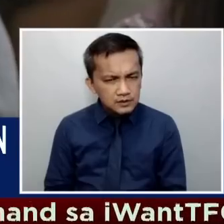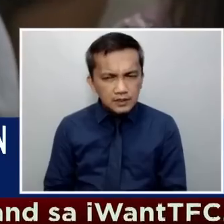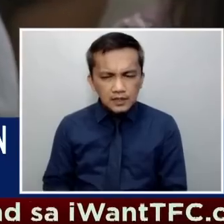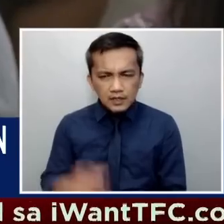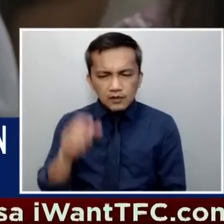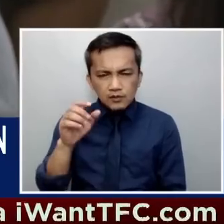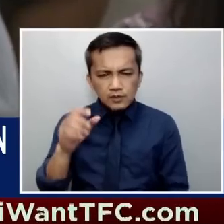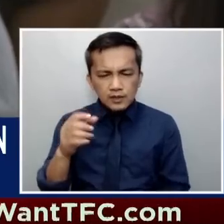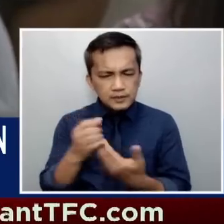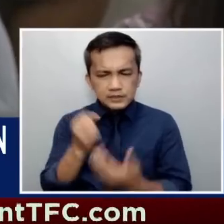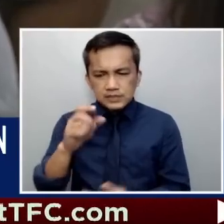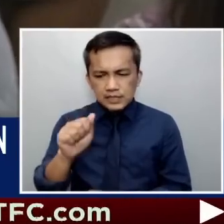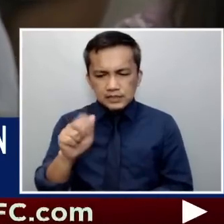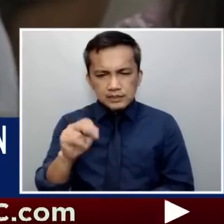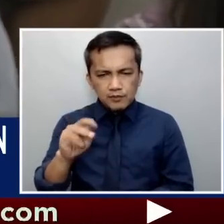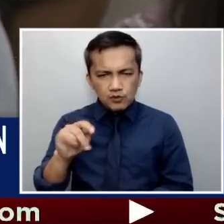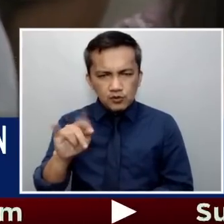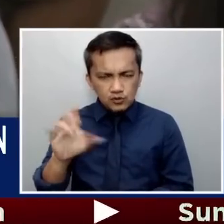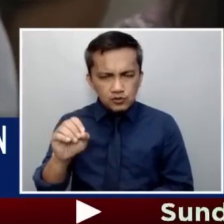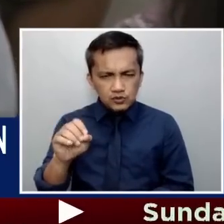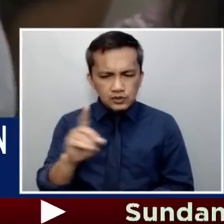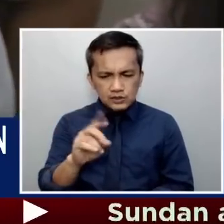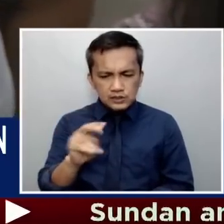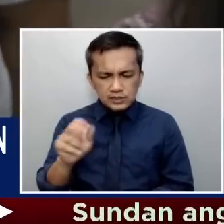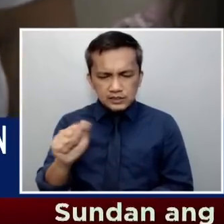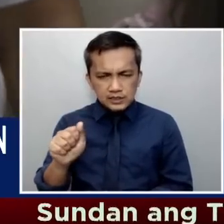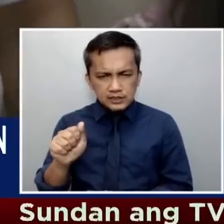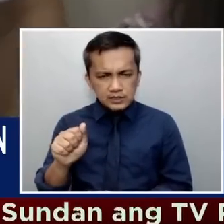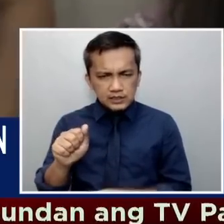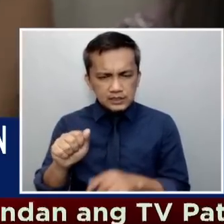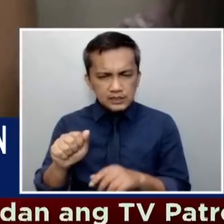DNA analysis result